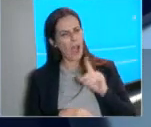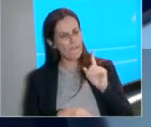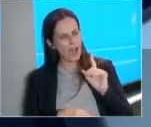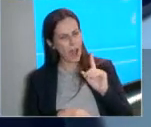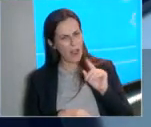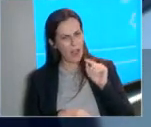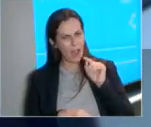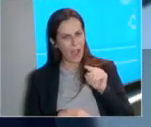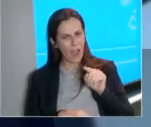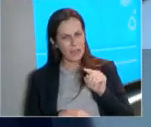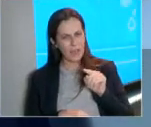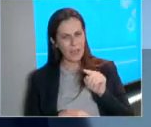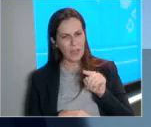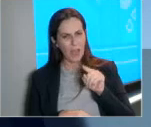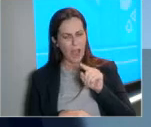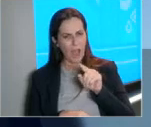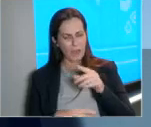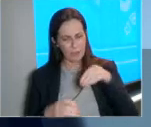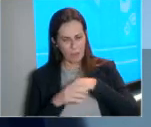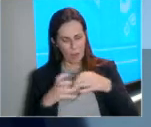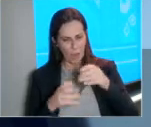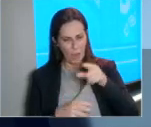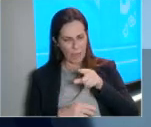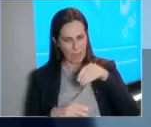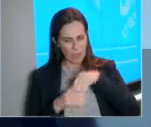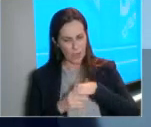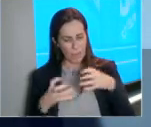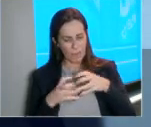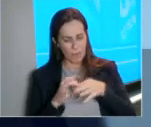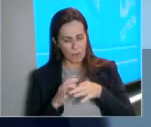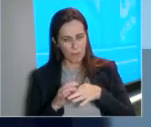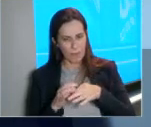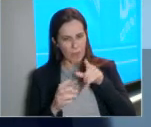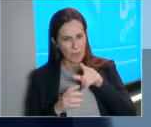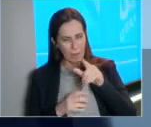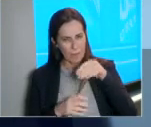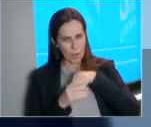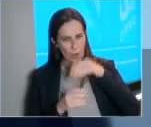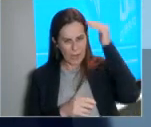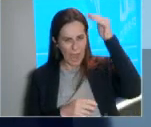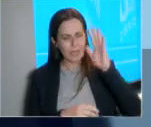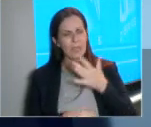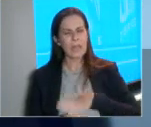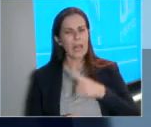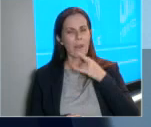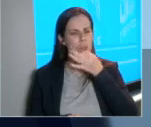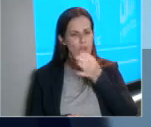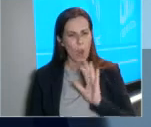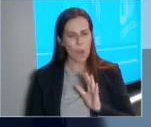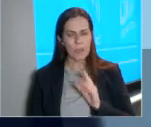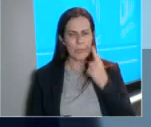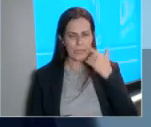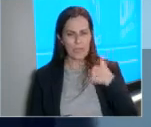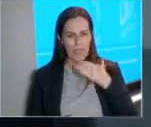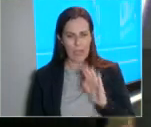אם אינני טועה, אתה מחוסן, אתה מהצד של גנץ, נכון? בחתונה עם כחול, כלומר, עם יש עתיד ותלם. אני שאני אגיד לך למה אני שואל, כי